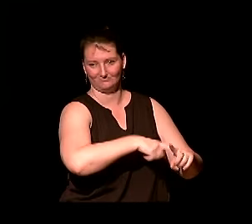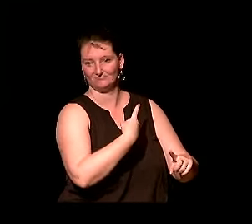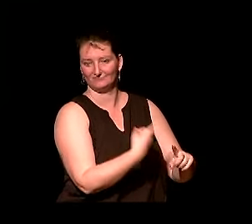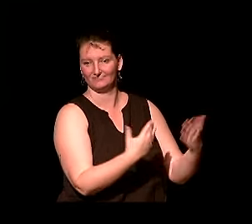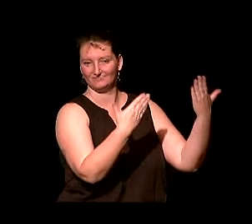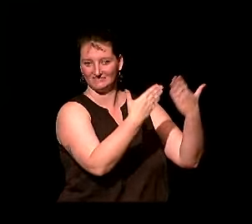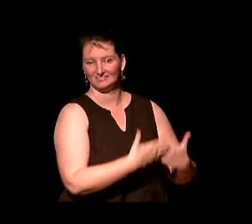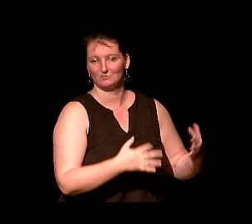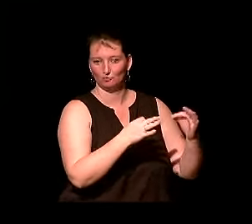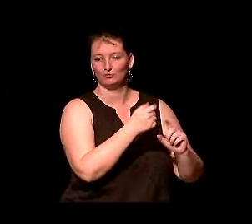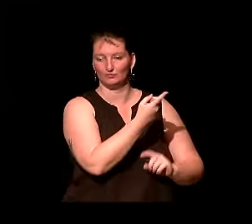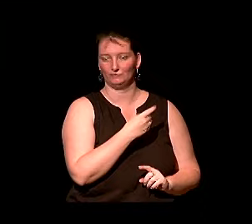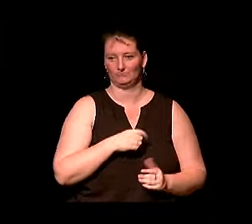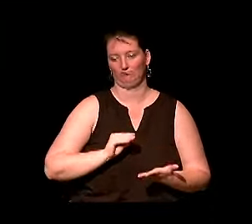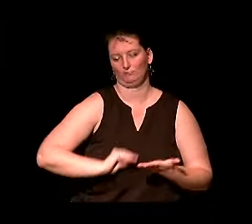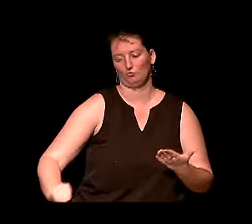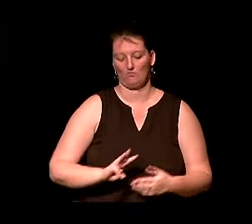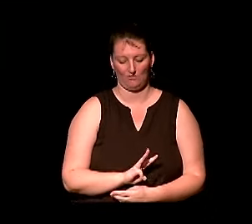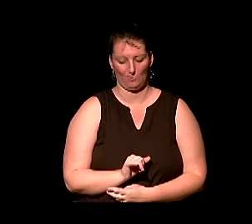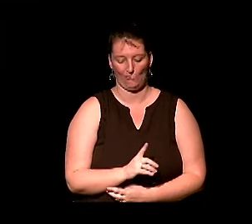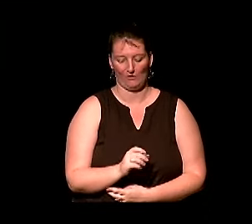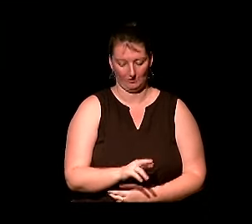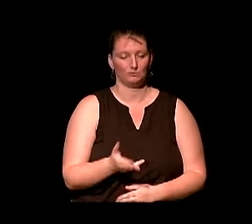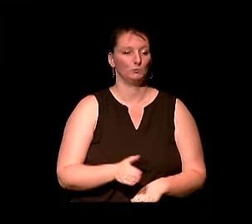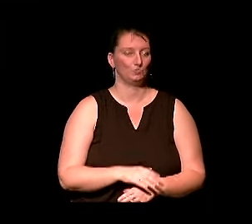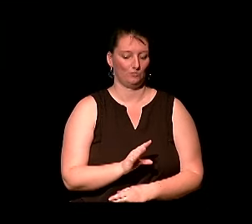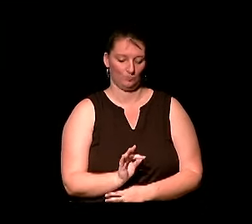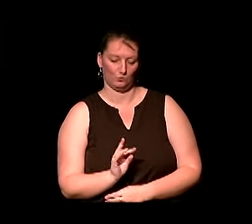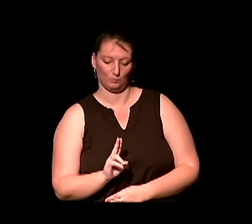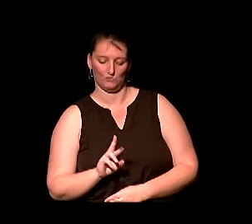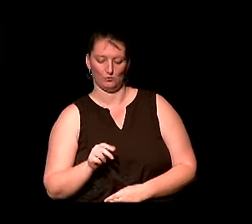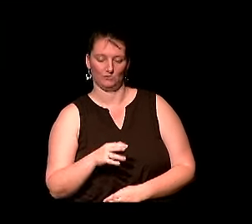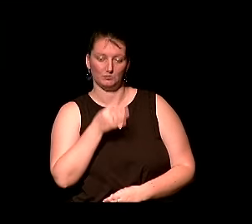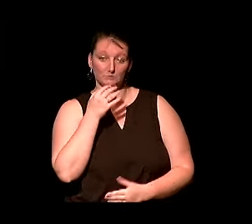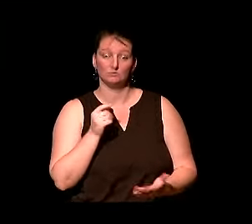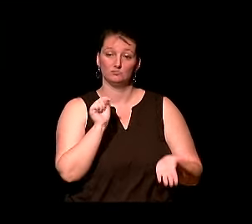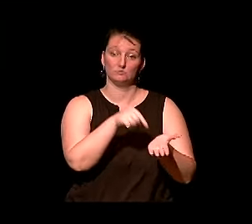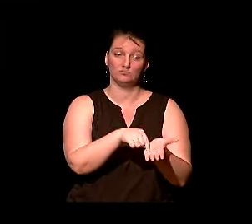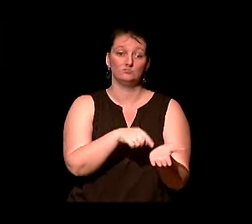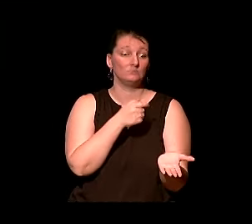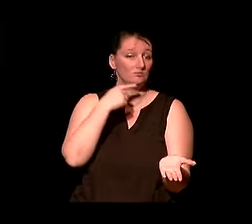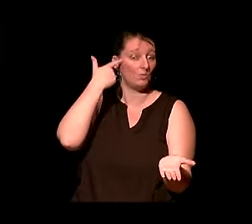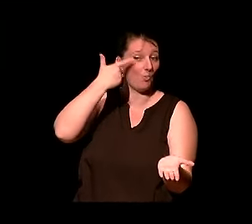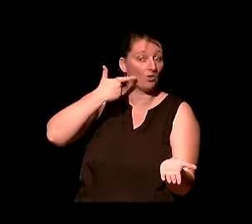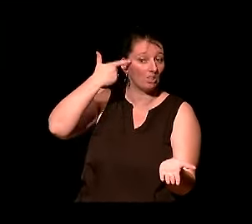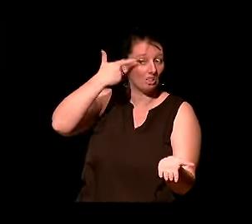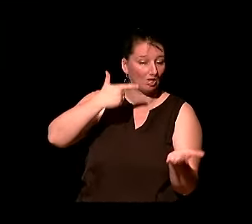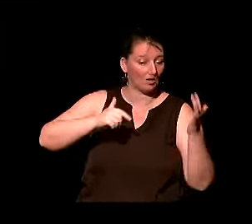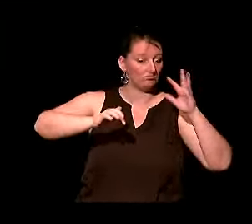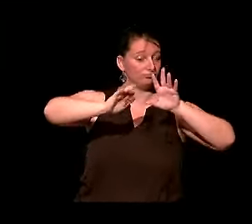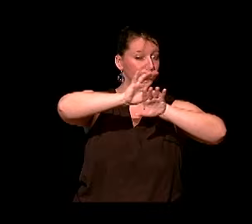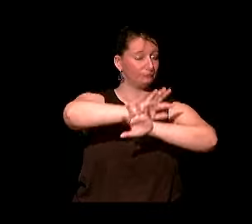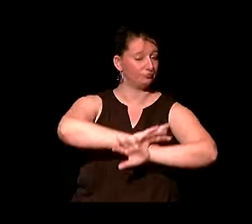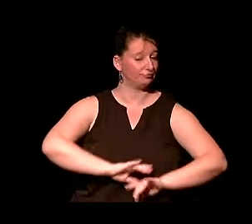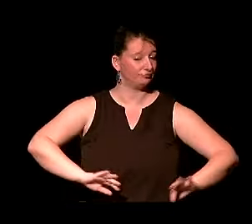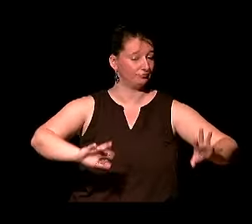qu'avait eue Oscar Wilde à propos de Turner, c'est-à-dire « il n'y avait pas de brouillard à Londres avant Turner »,